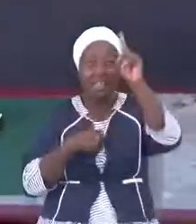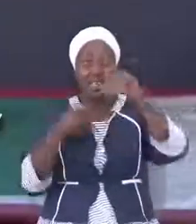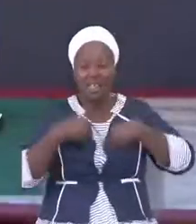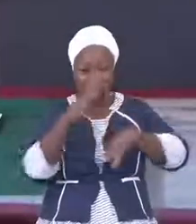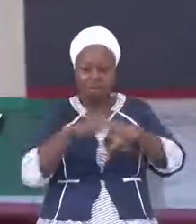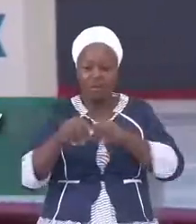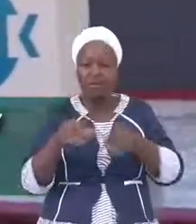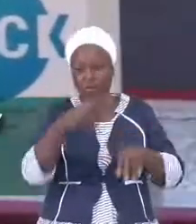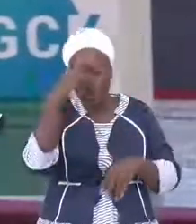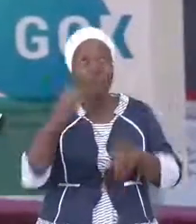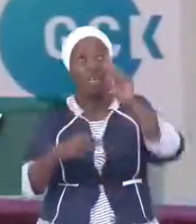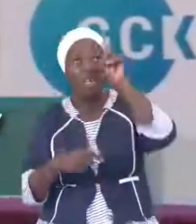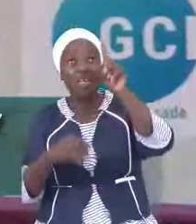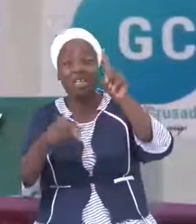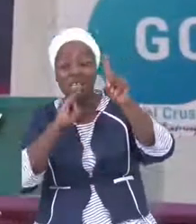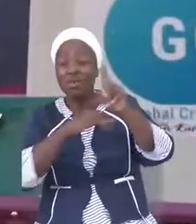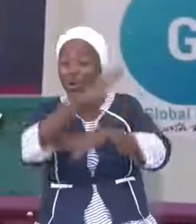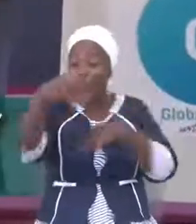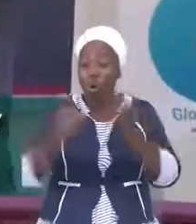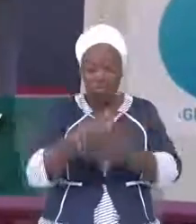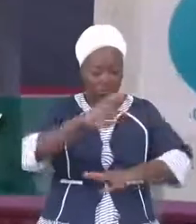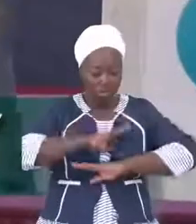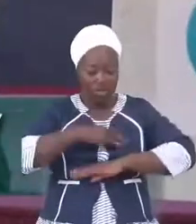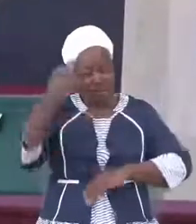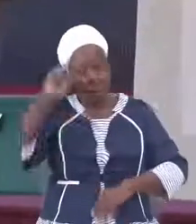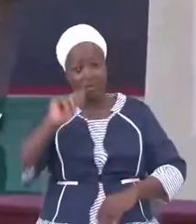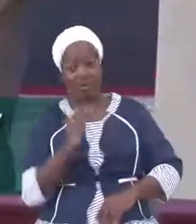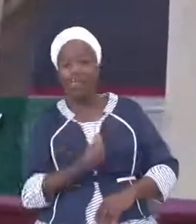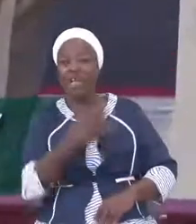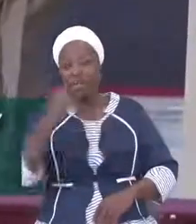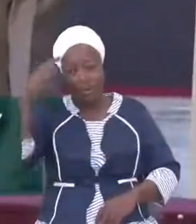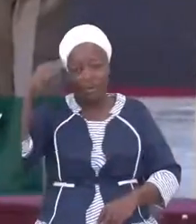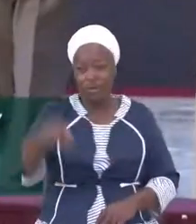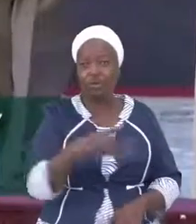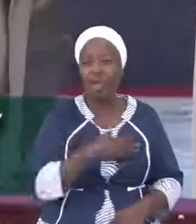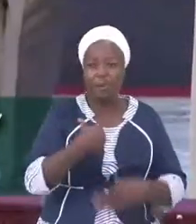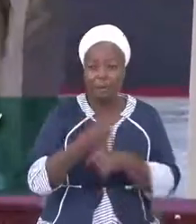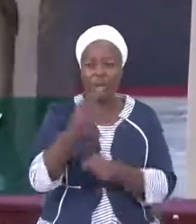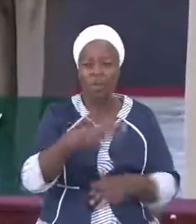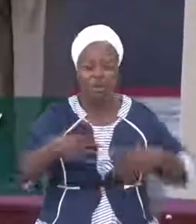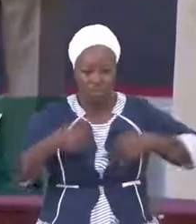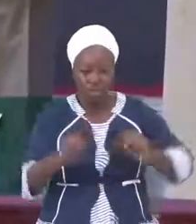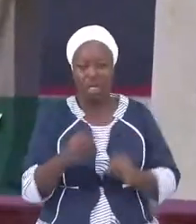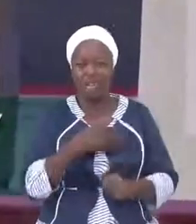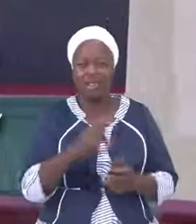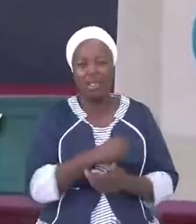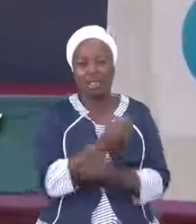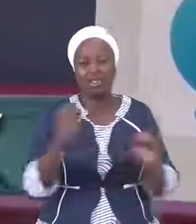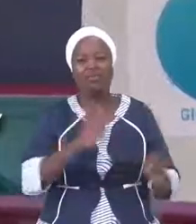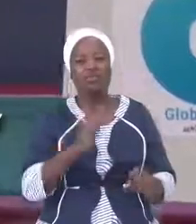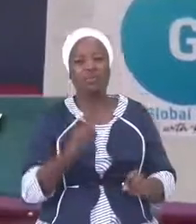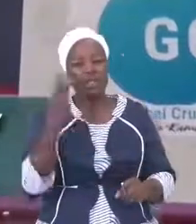Seigneur vous a appelé à faire parce qu'il est notre suffisance. Alors, il nous rend aptes et il